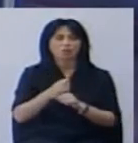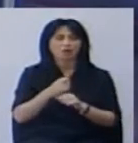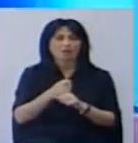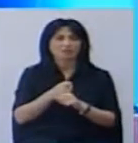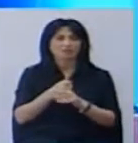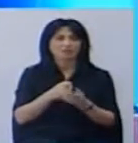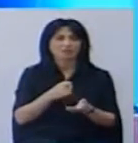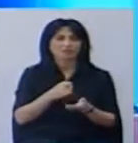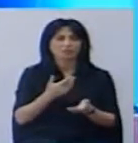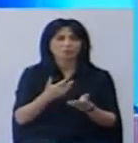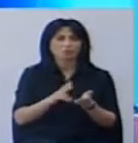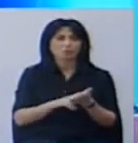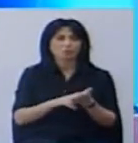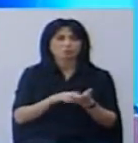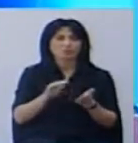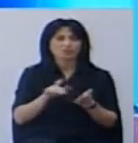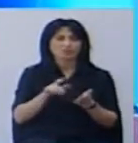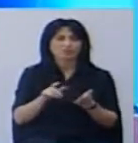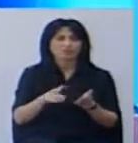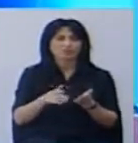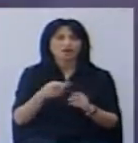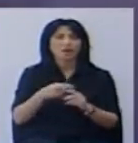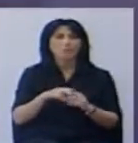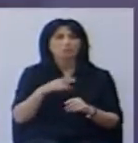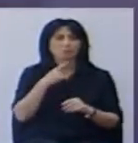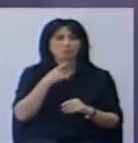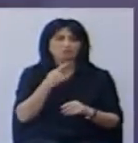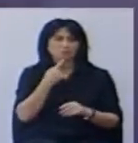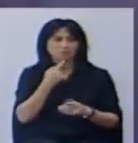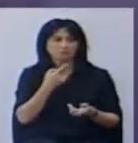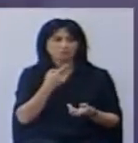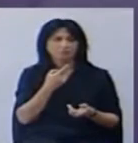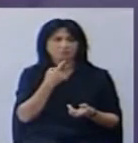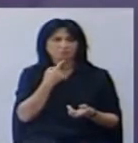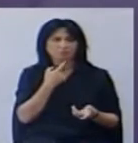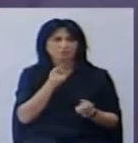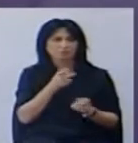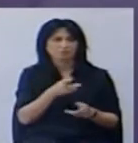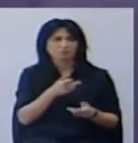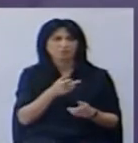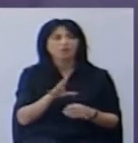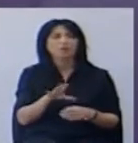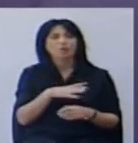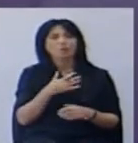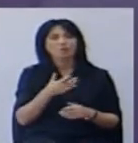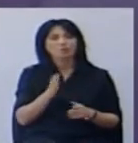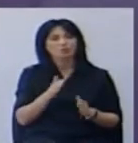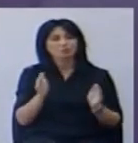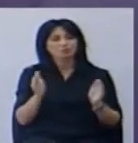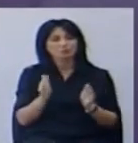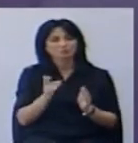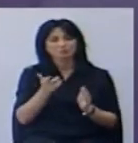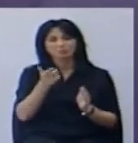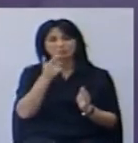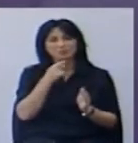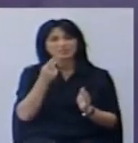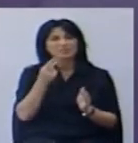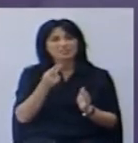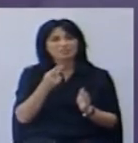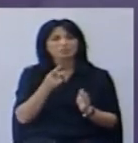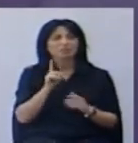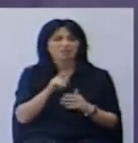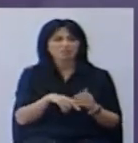თუ 80000 ადამიანი. ამიტომ ვთქვი, რომ მე პირადად ეჭვქვეშ ვაყენებ, რომ ყოფილიყო უფრო მოკრძალებული ციფრები, მაშინ